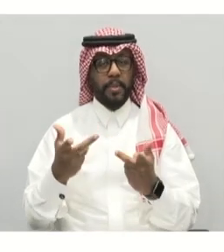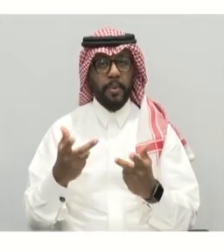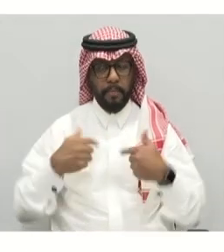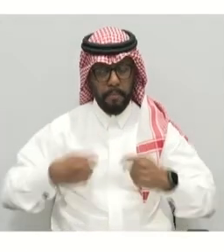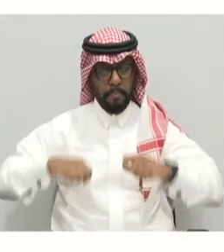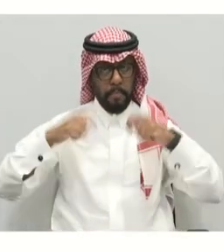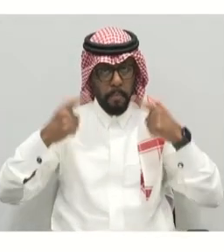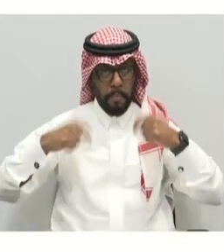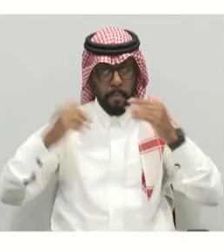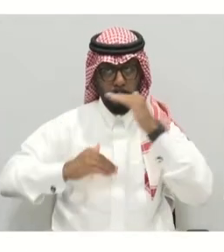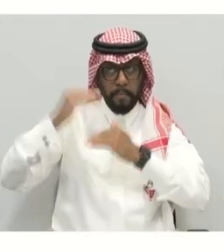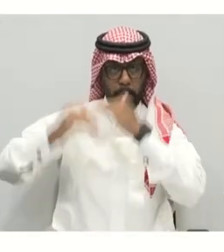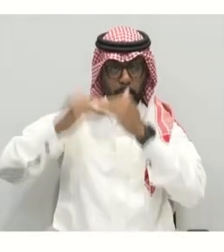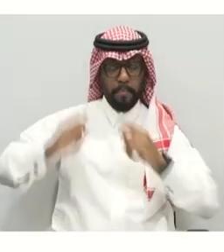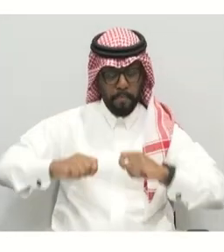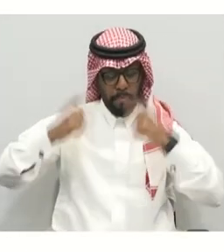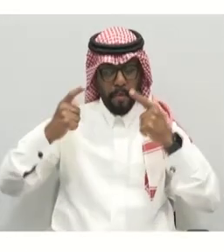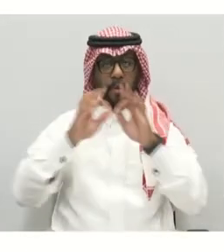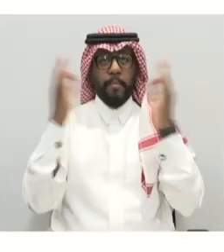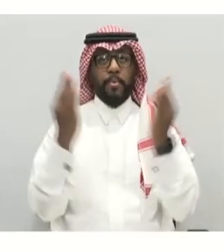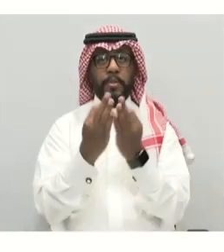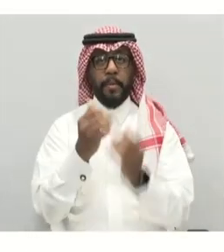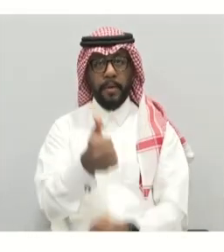تجعل للانسان قيمه في المجتمع